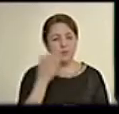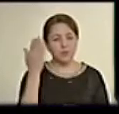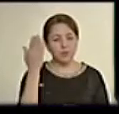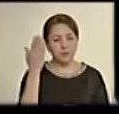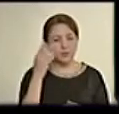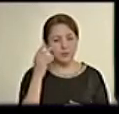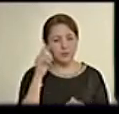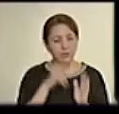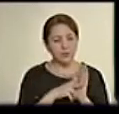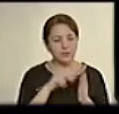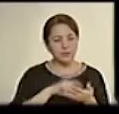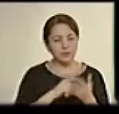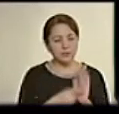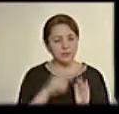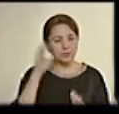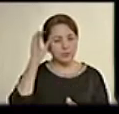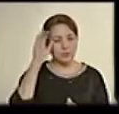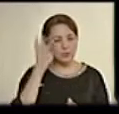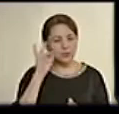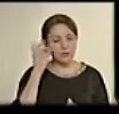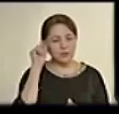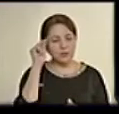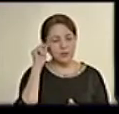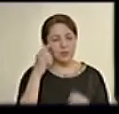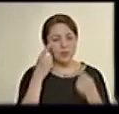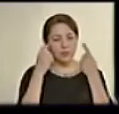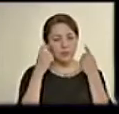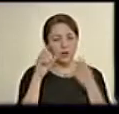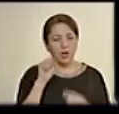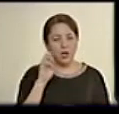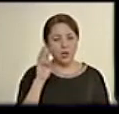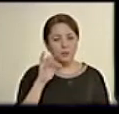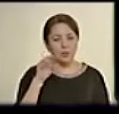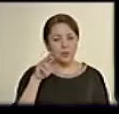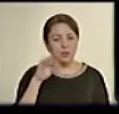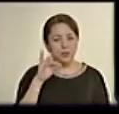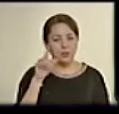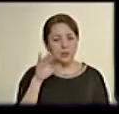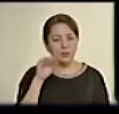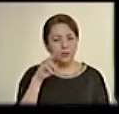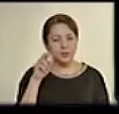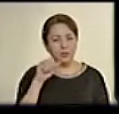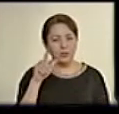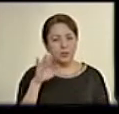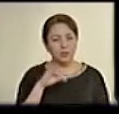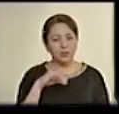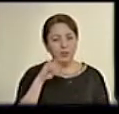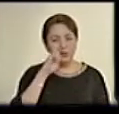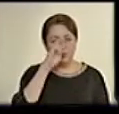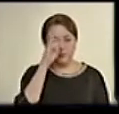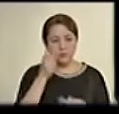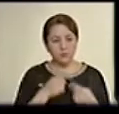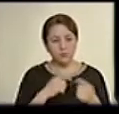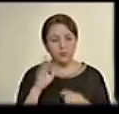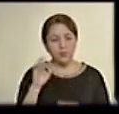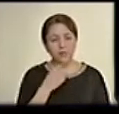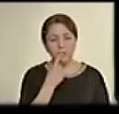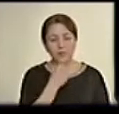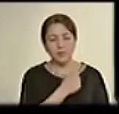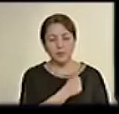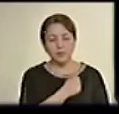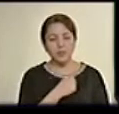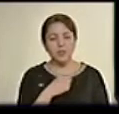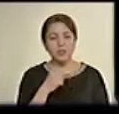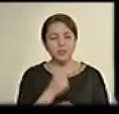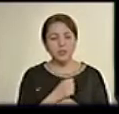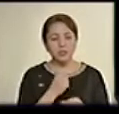8-sinf O'zbekiston tarixi darsidan Buxoro amirligidagi davlat boshqaruvi va harbiy ish mavzulari sizga mustaqil